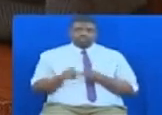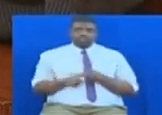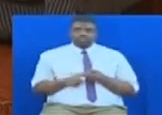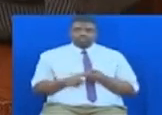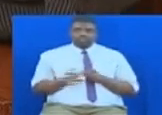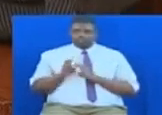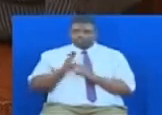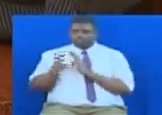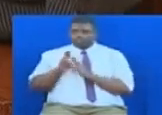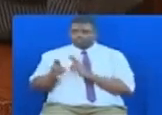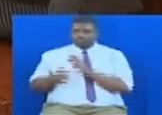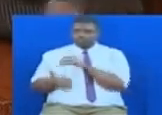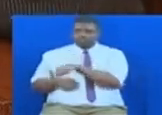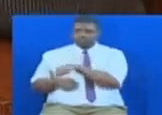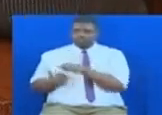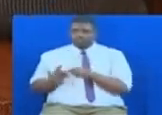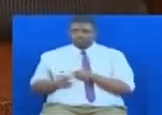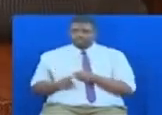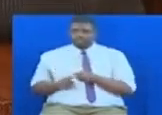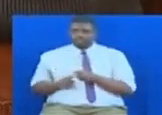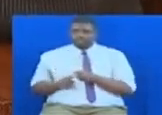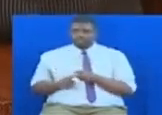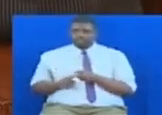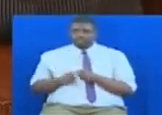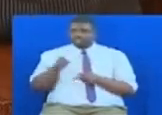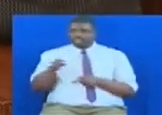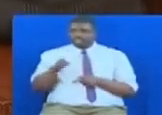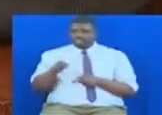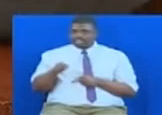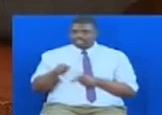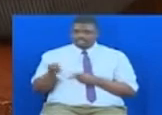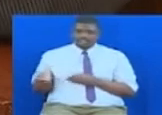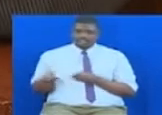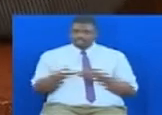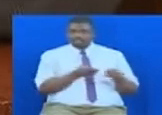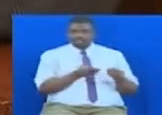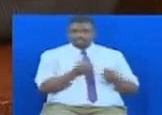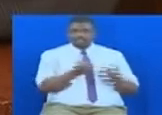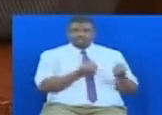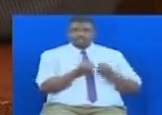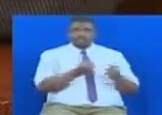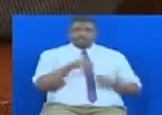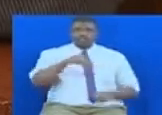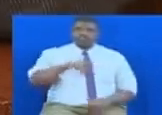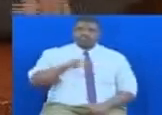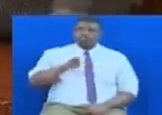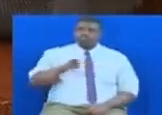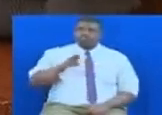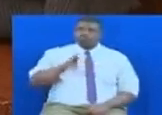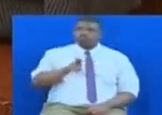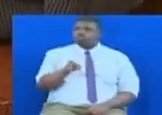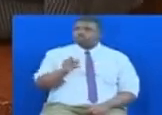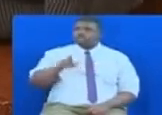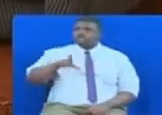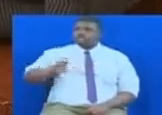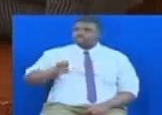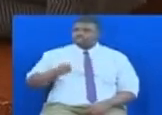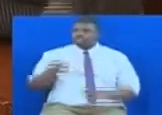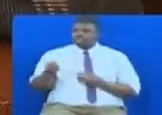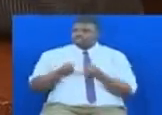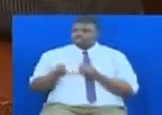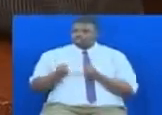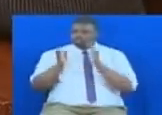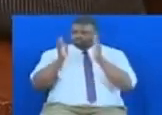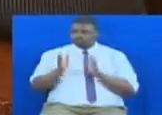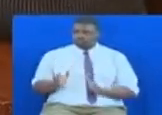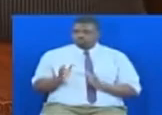Tanroad. Na pickup ile iliendeshwa na Mfugale ambaye leo ndo mkurugenzi mkuu wa nani wa Tanroad. Unaweza